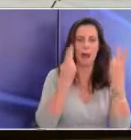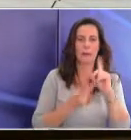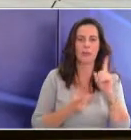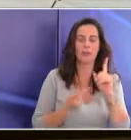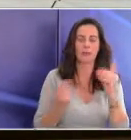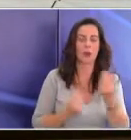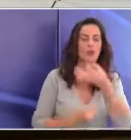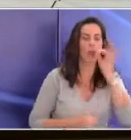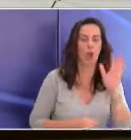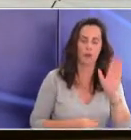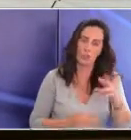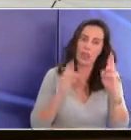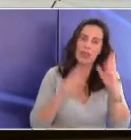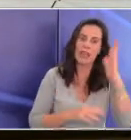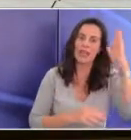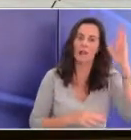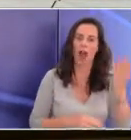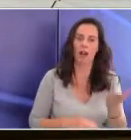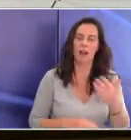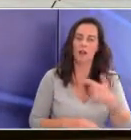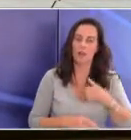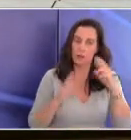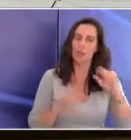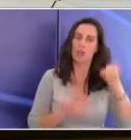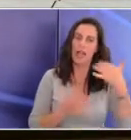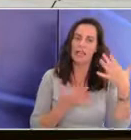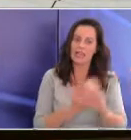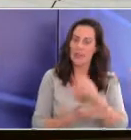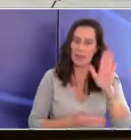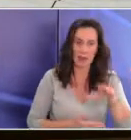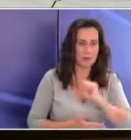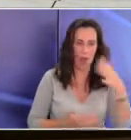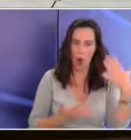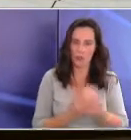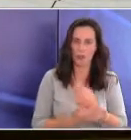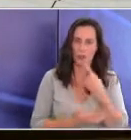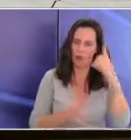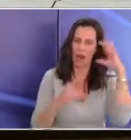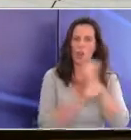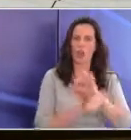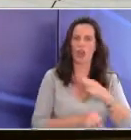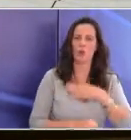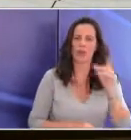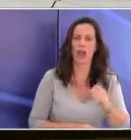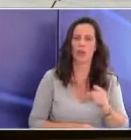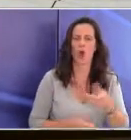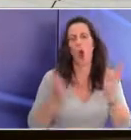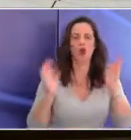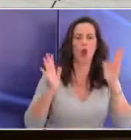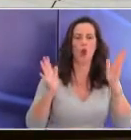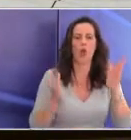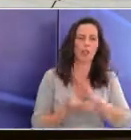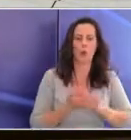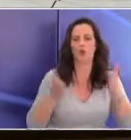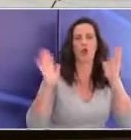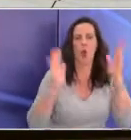טוב יותר, וזה כמובן תקווה, תקווה תמיד יש, ואני מקווה שזה יצליח, אבל גם אם זה לא יצליח, אני לא חושבת שהגישה שלנו צריכה להיות, אוי אוי אוי, זה פשוט